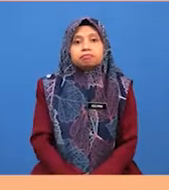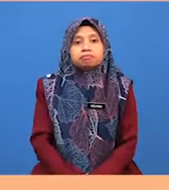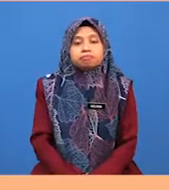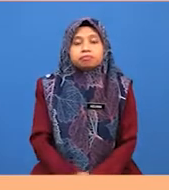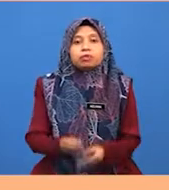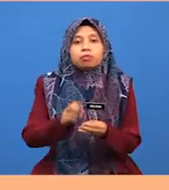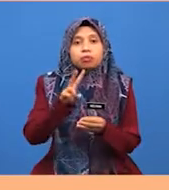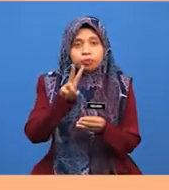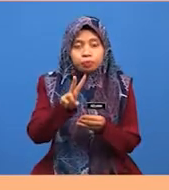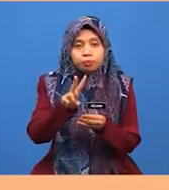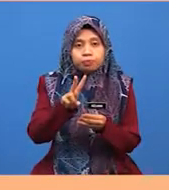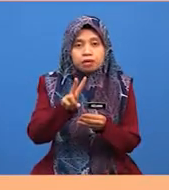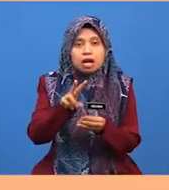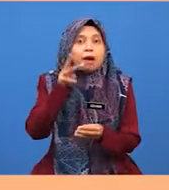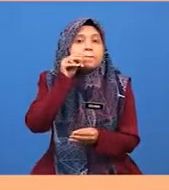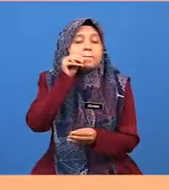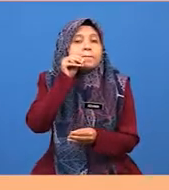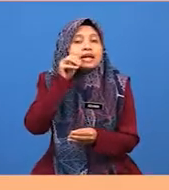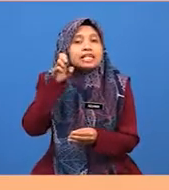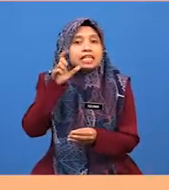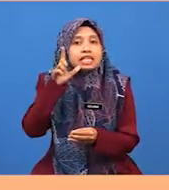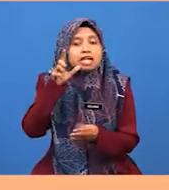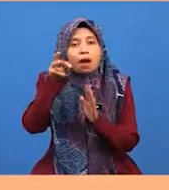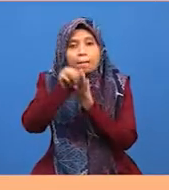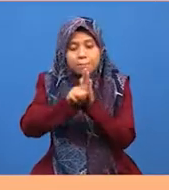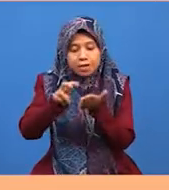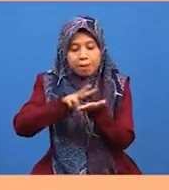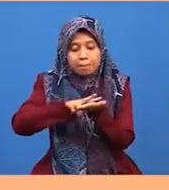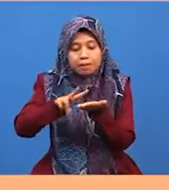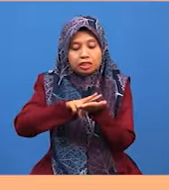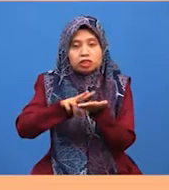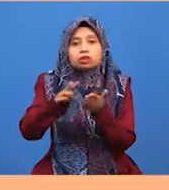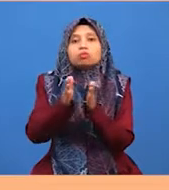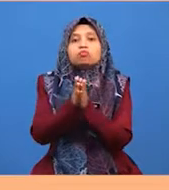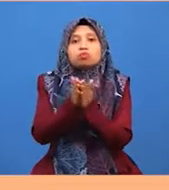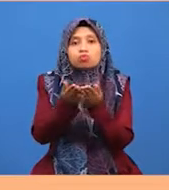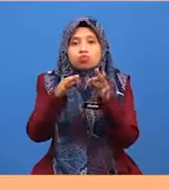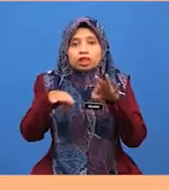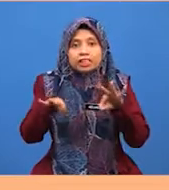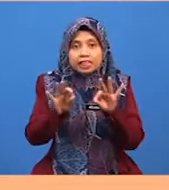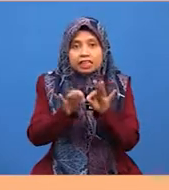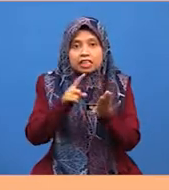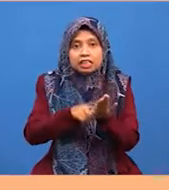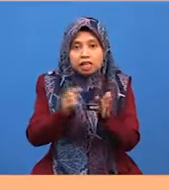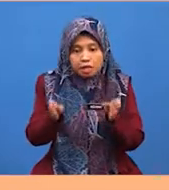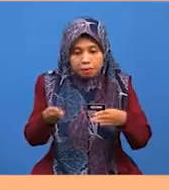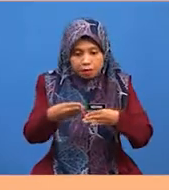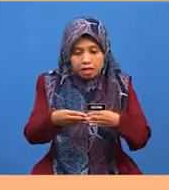Yang kedua, Meling membaca buku cerita di bilik bacaan.